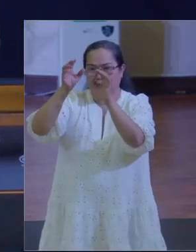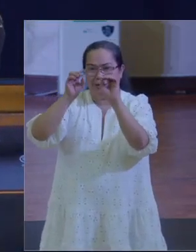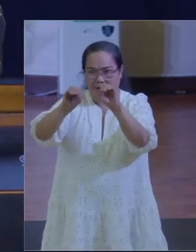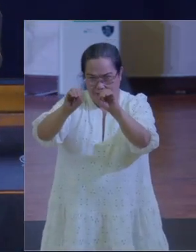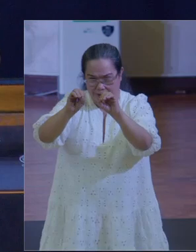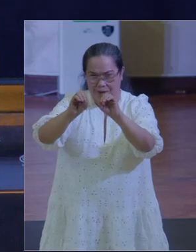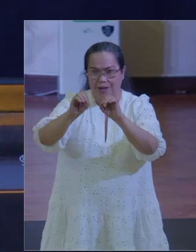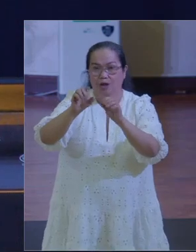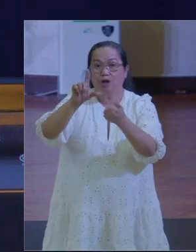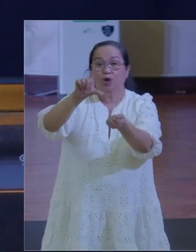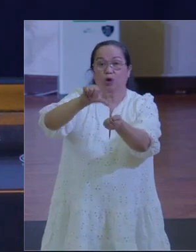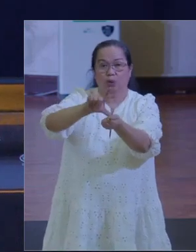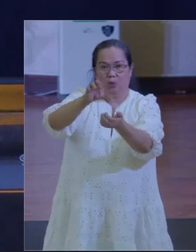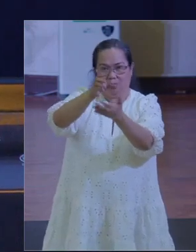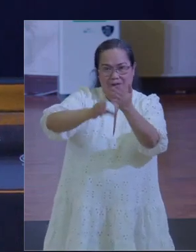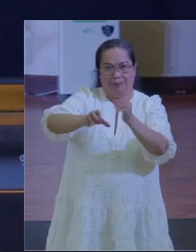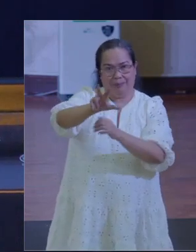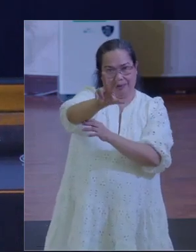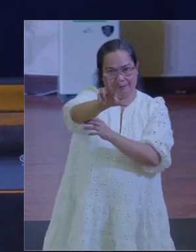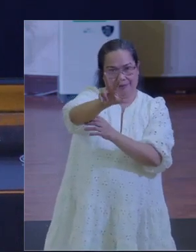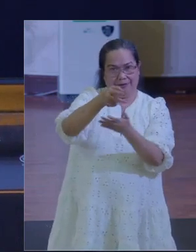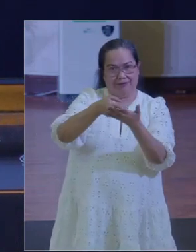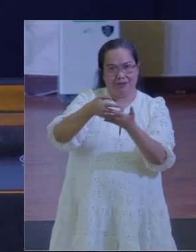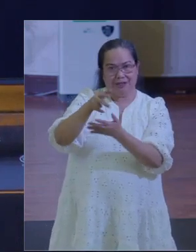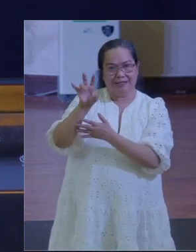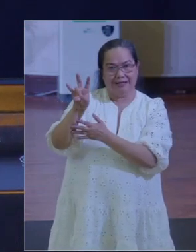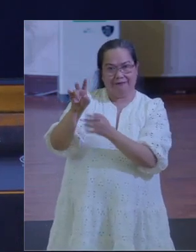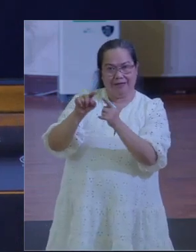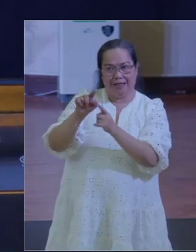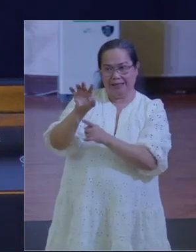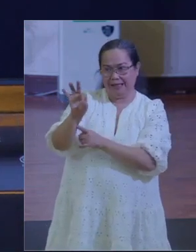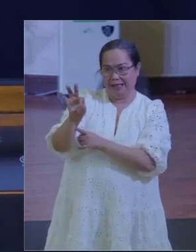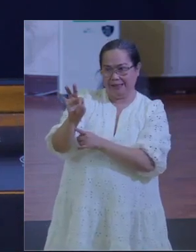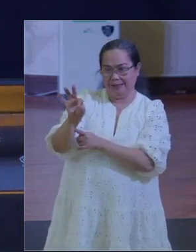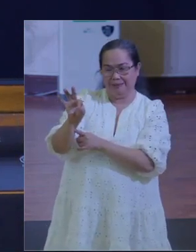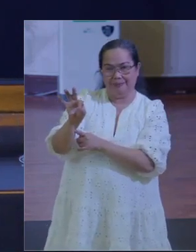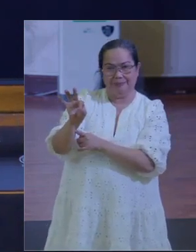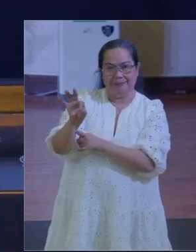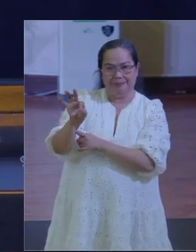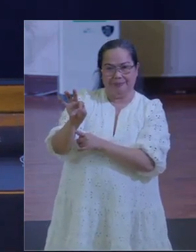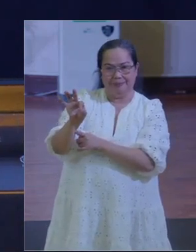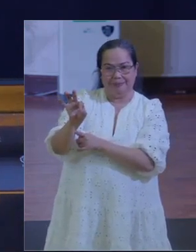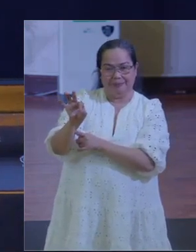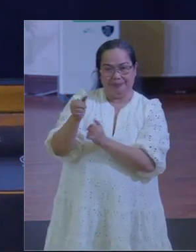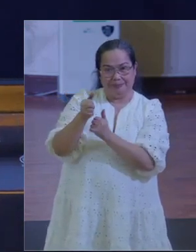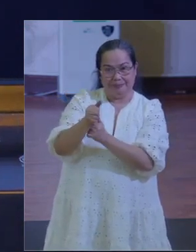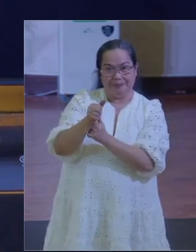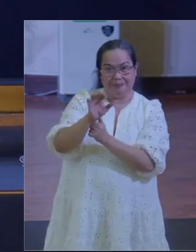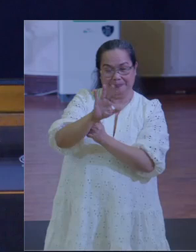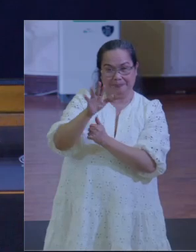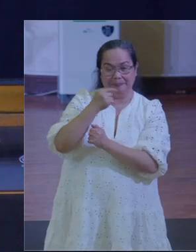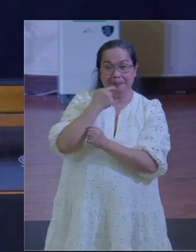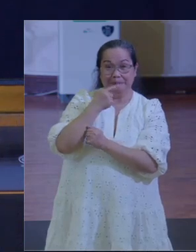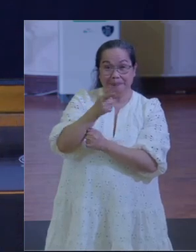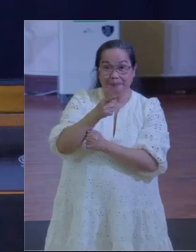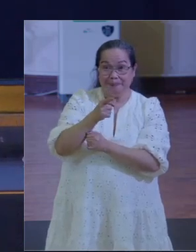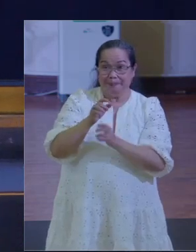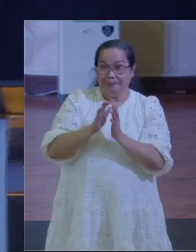3, verse 7 and 9, pwede niyo pong sundan niya kahit sa inyong smartphone. Sabing